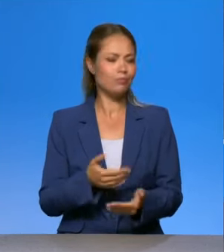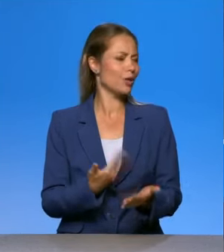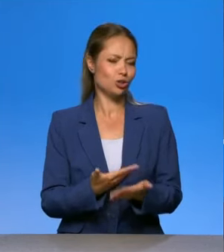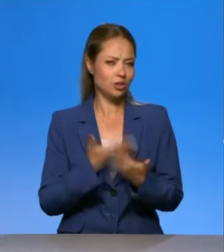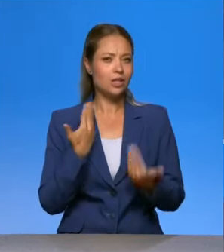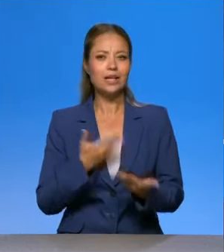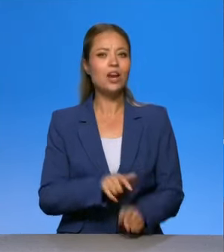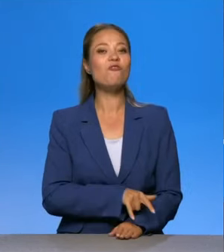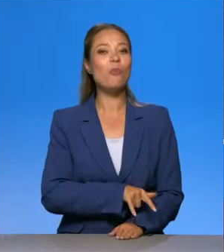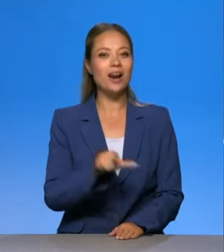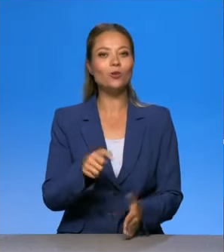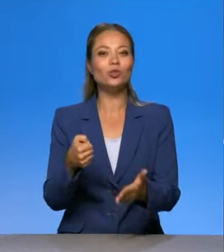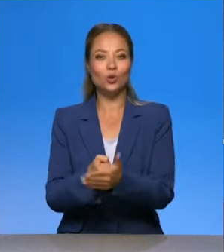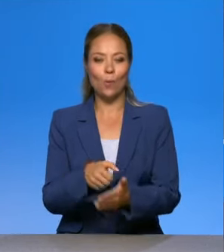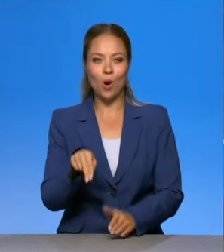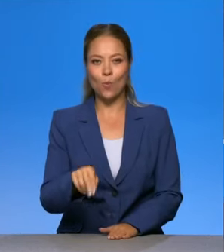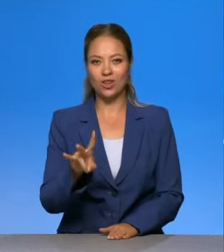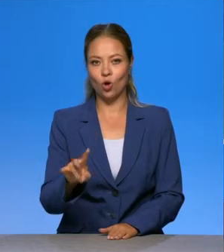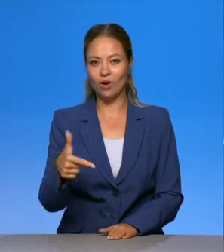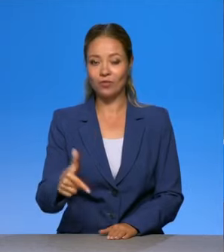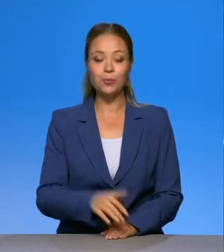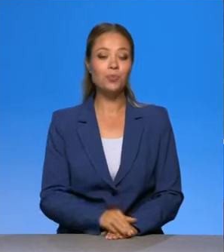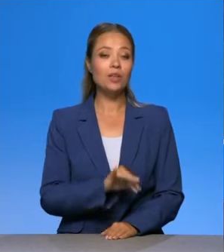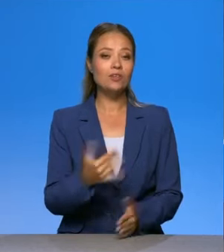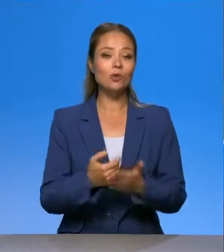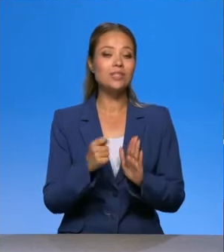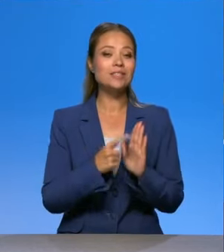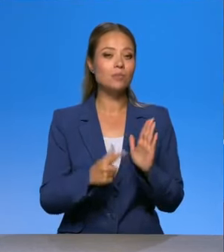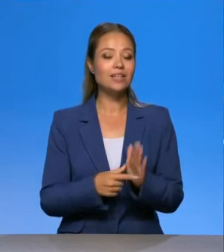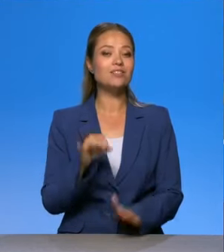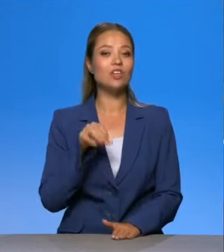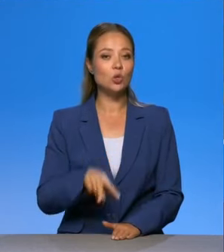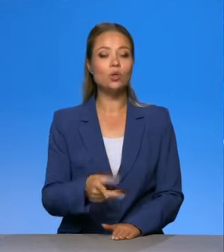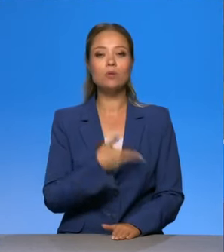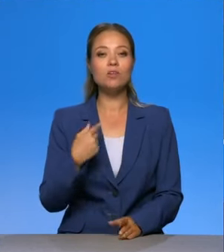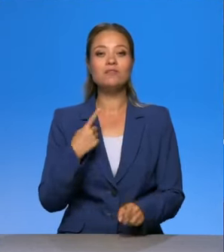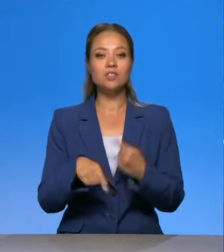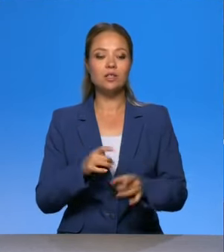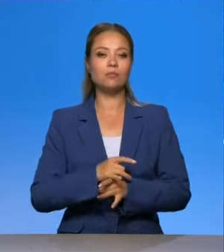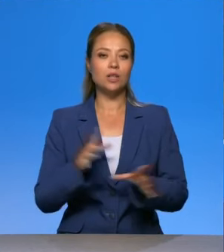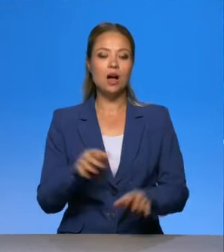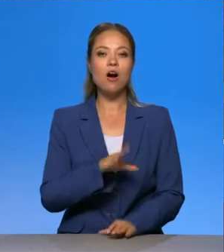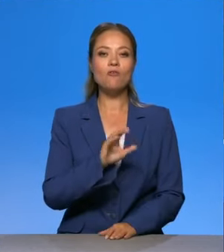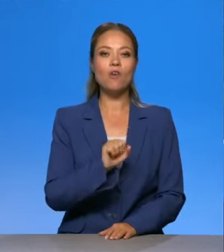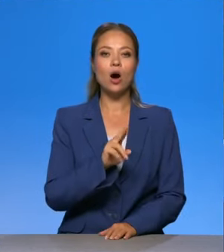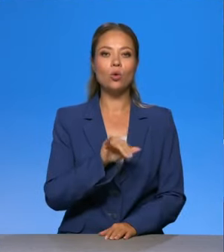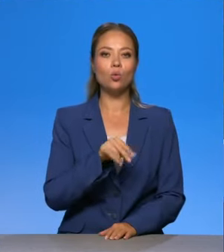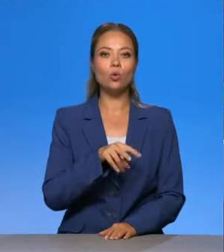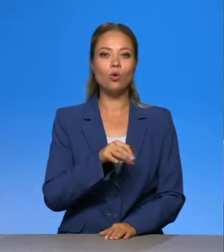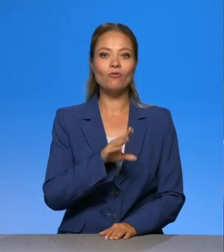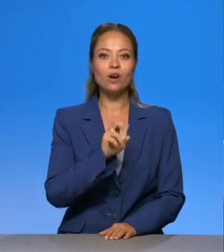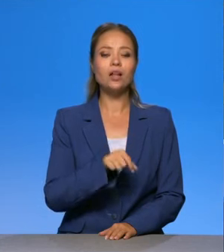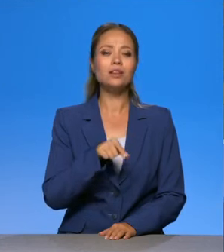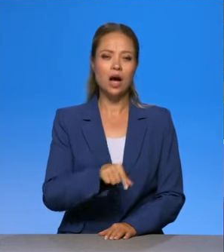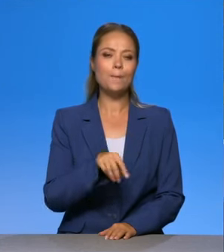до. И 17 июля мы всегда отмечаем в Акуловке, там он родился. Там был установлен первый